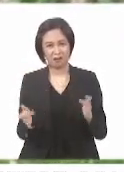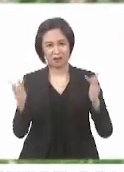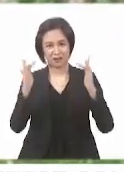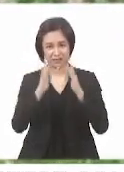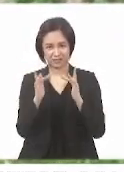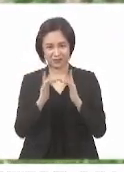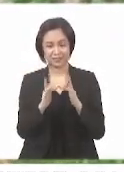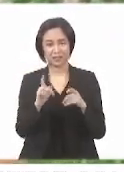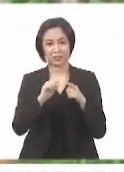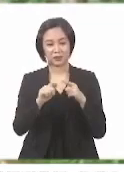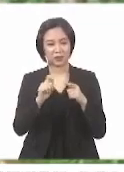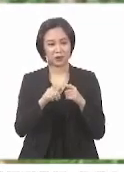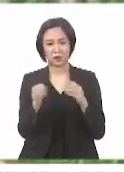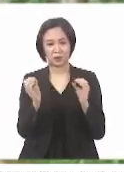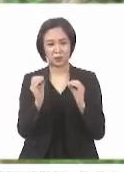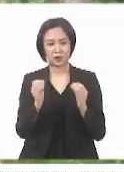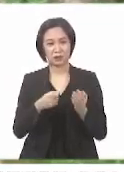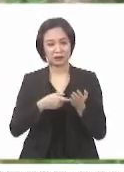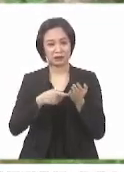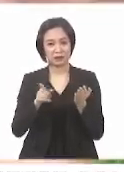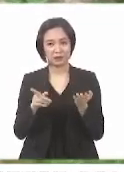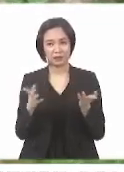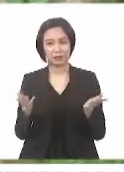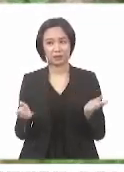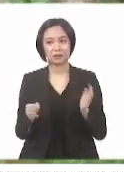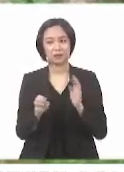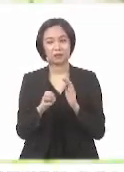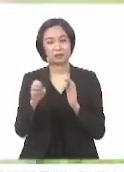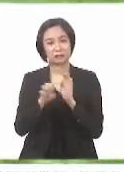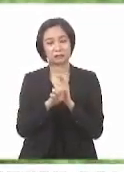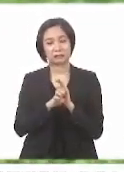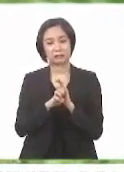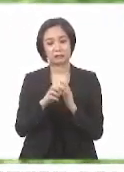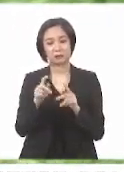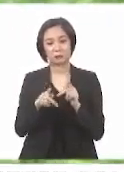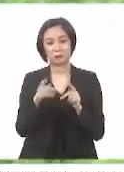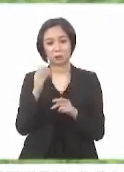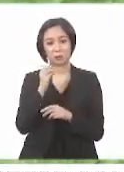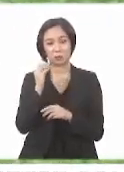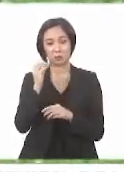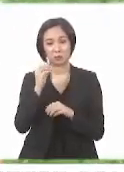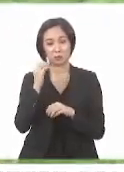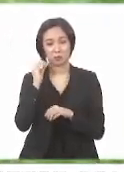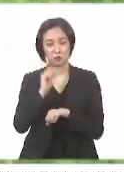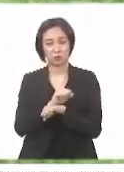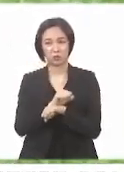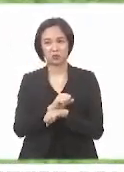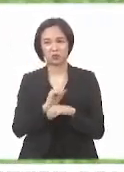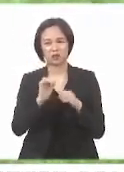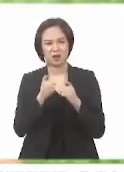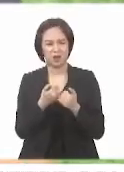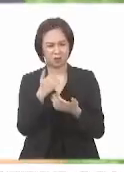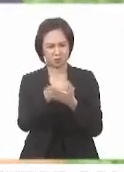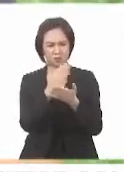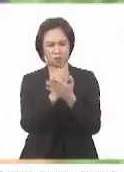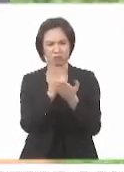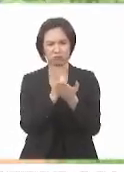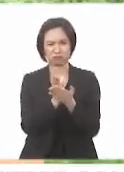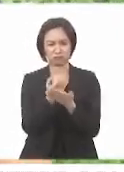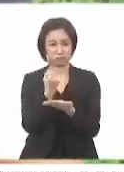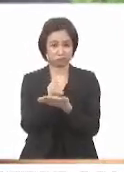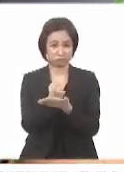Internet kuryente. Hindi naman minsan nagsasuffer din yung mga katulad ng nag-work from home. So paano niya hinahati yung